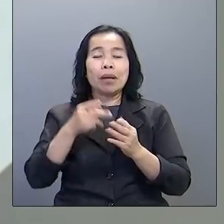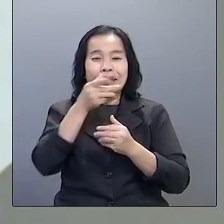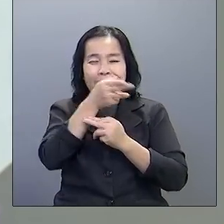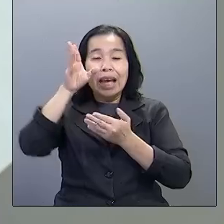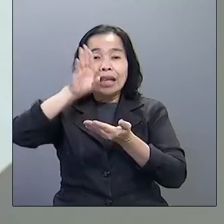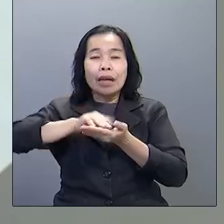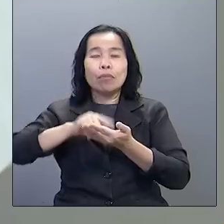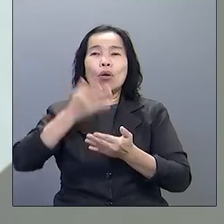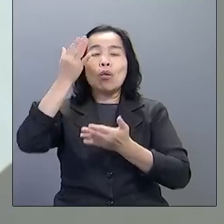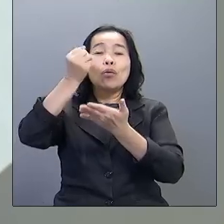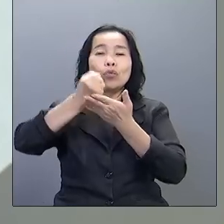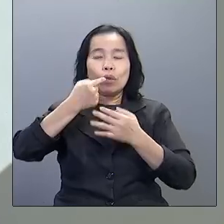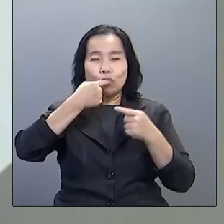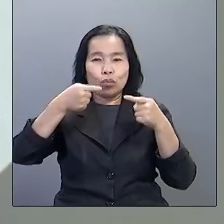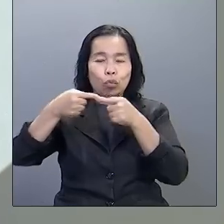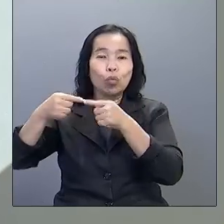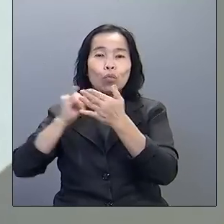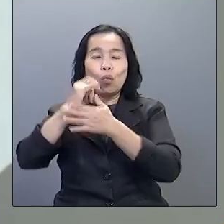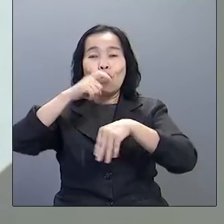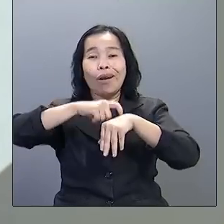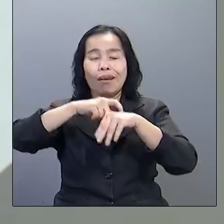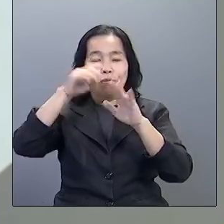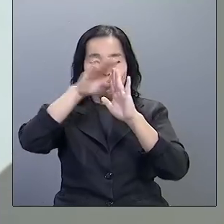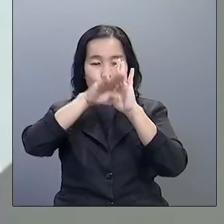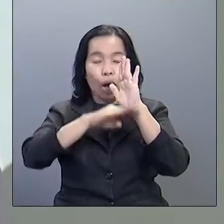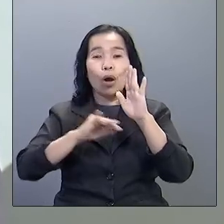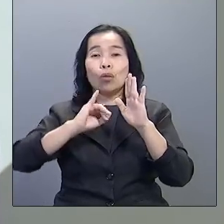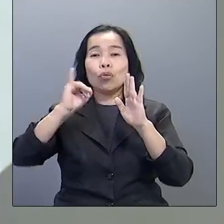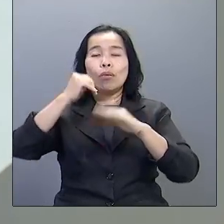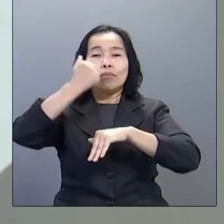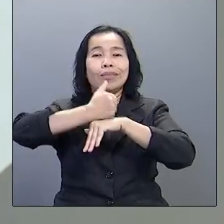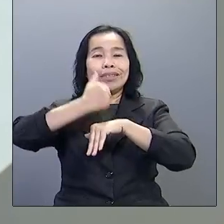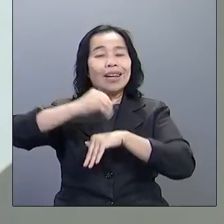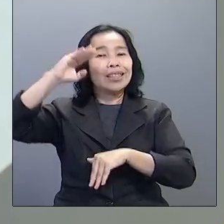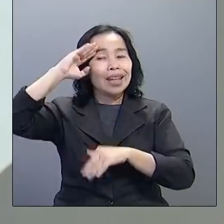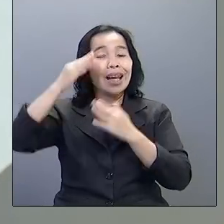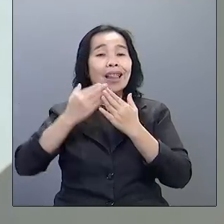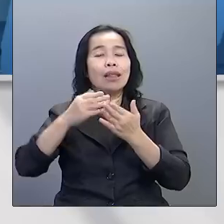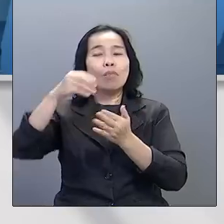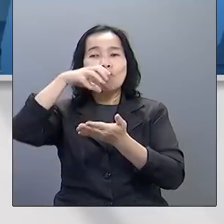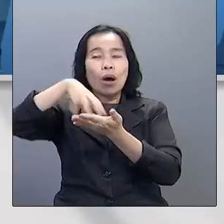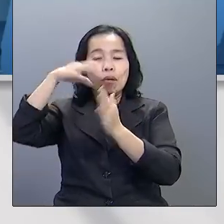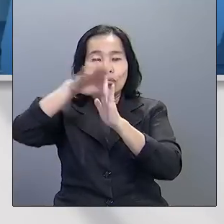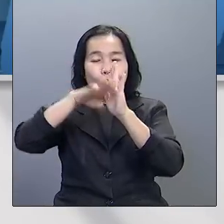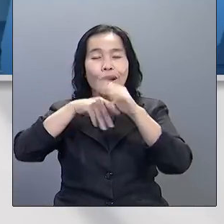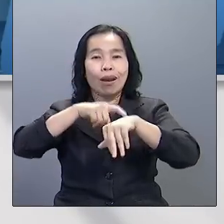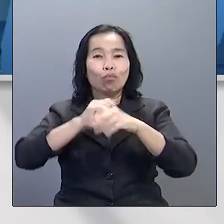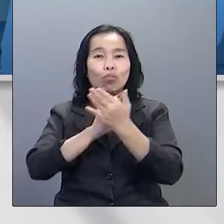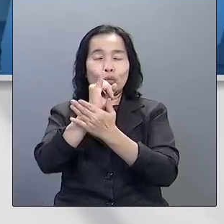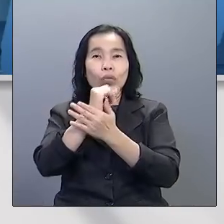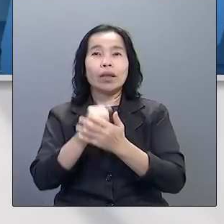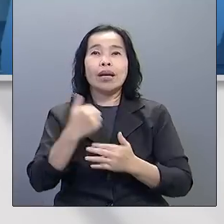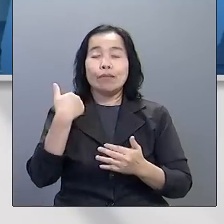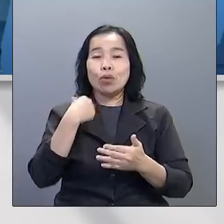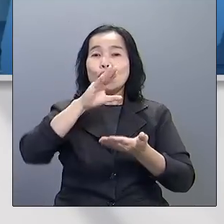ซึ่งก็ดูจะสอดคล้องไปกับไทม์ไลน์ที่ทางผู้บัญชาการทหารเรือเปิดเผยออกมานะคะแล้วก็ยังมีข้อมูล